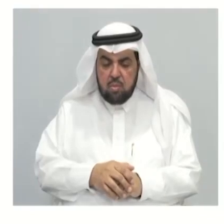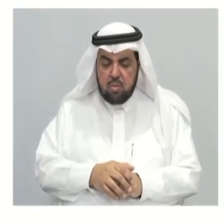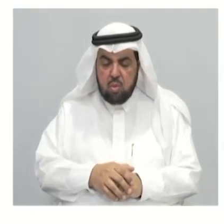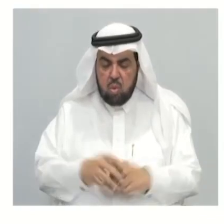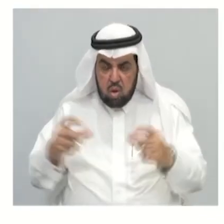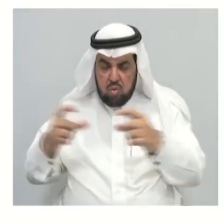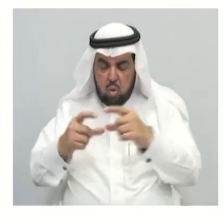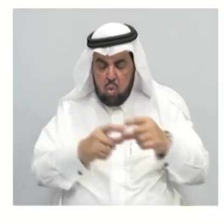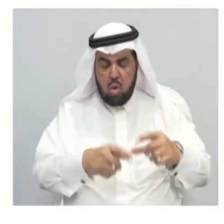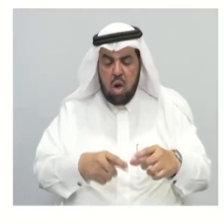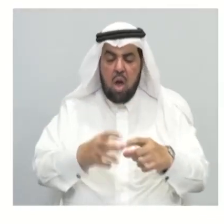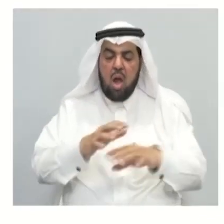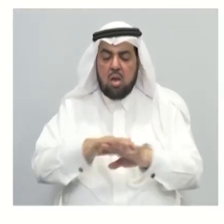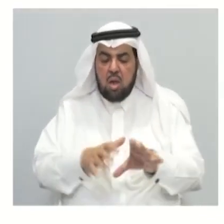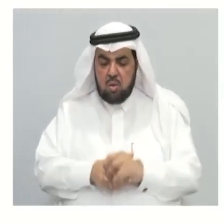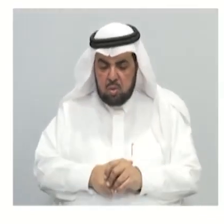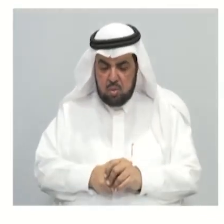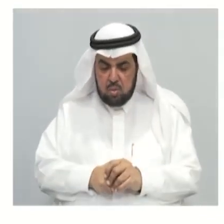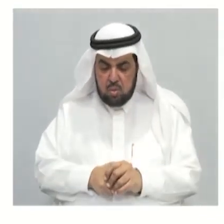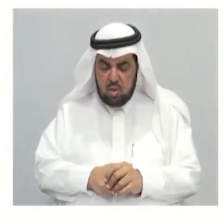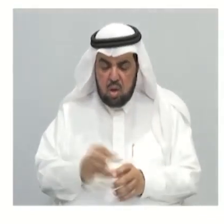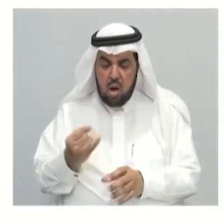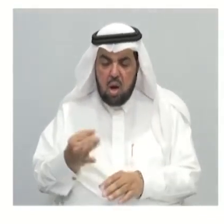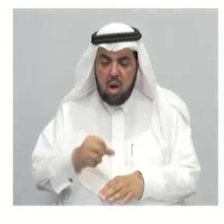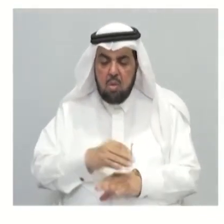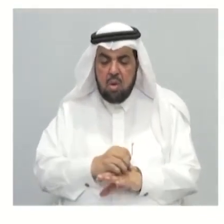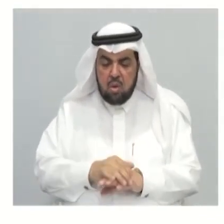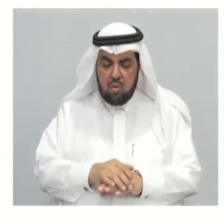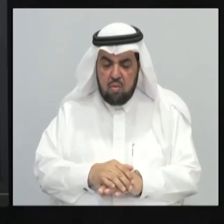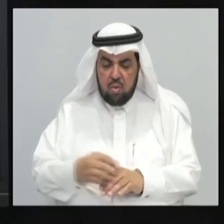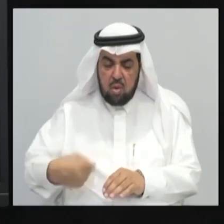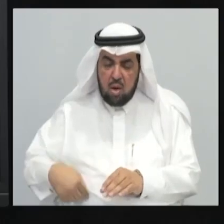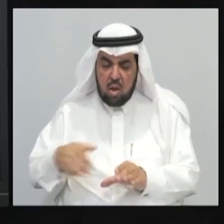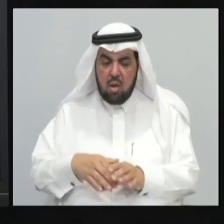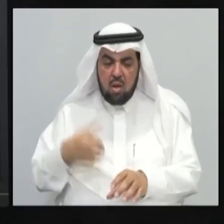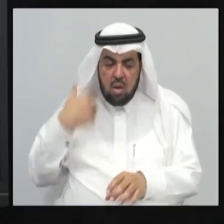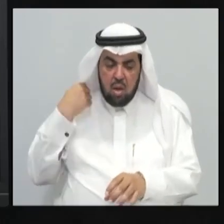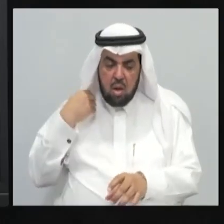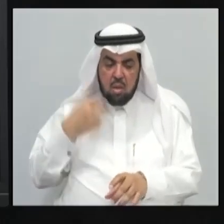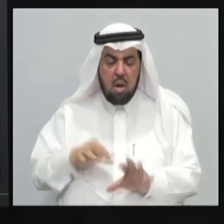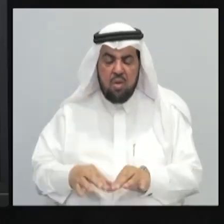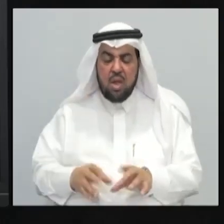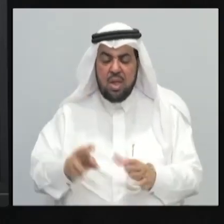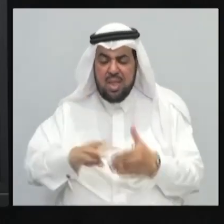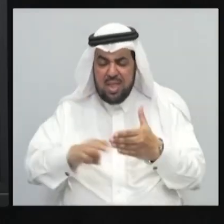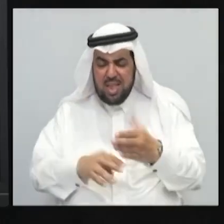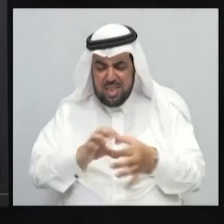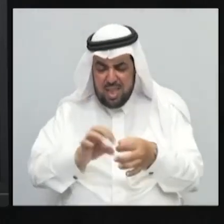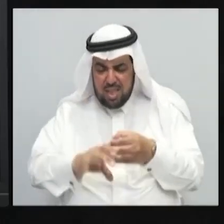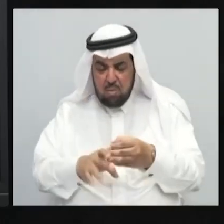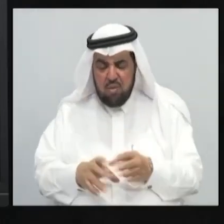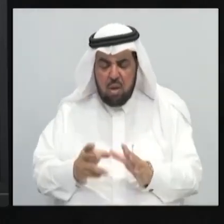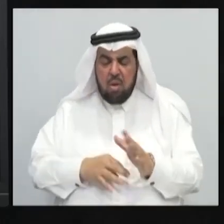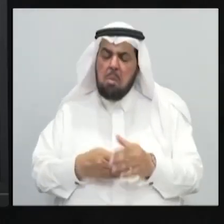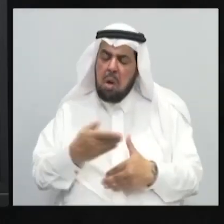حقول الجدول نلاحظ هنا ندخل رقم الصنف ونلاحظ في عمليه الادخال لا يوجد تنسيق للنص لا يوجد تنسيق